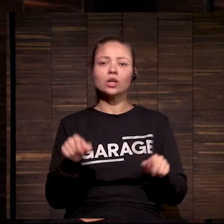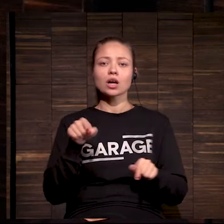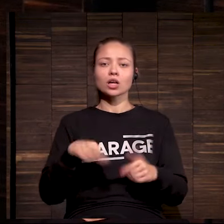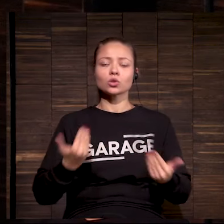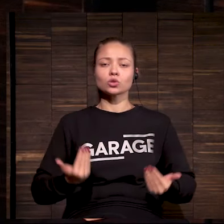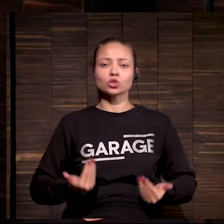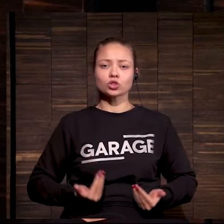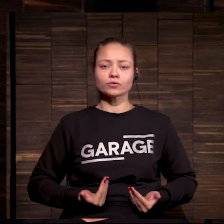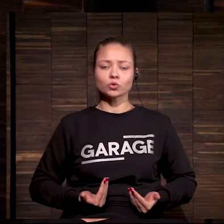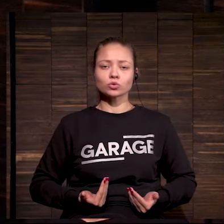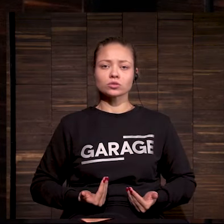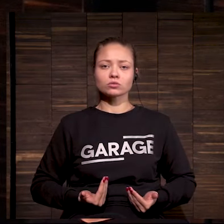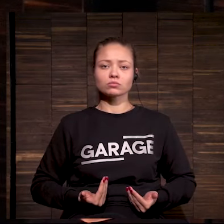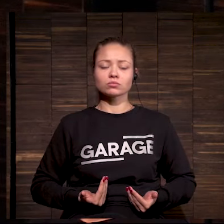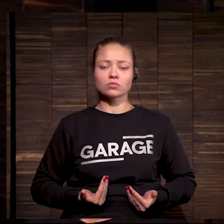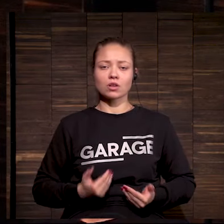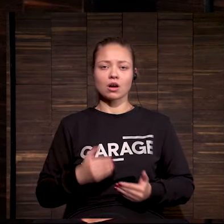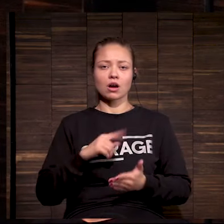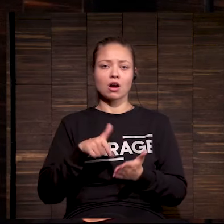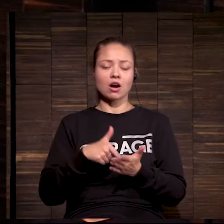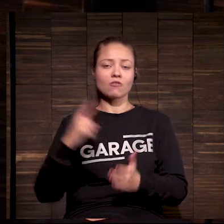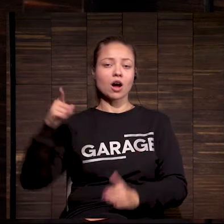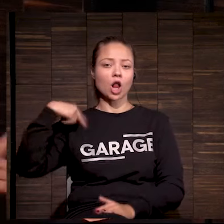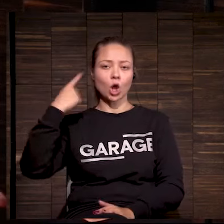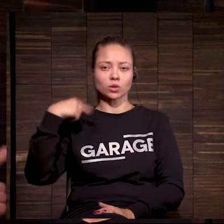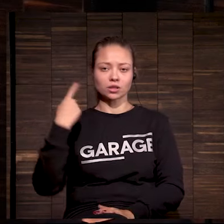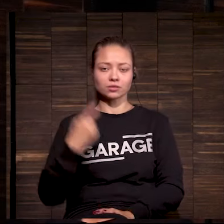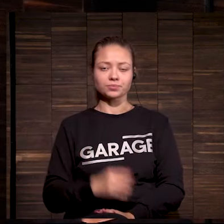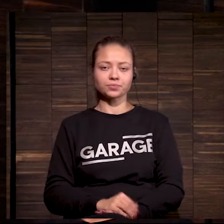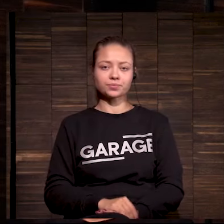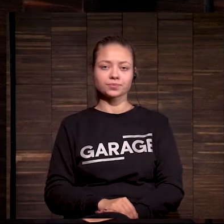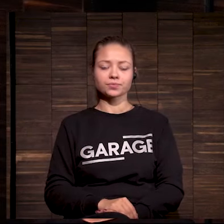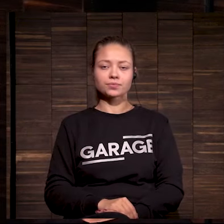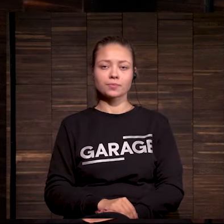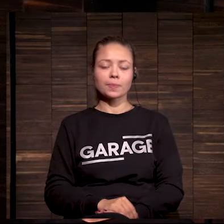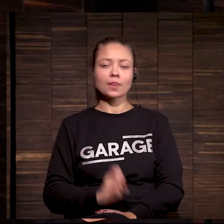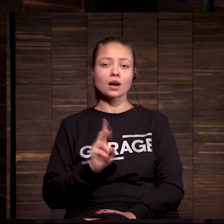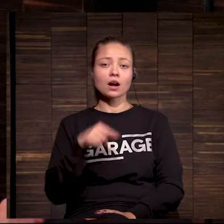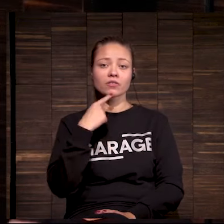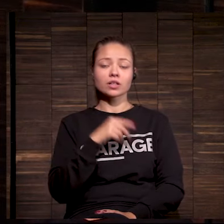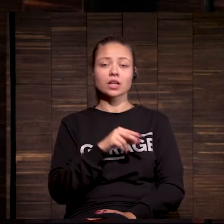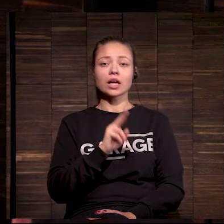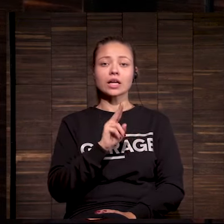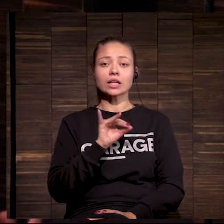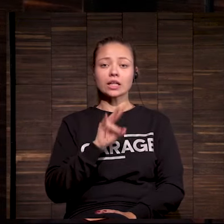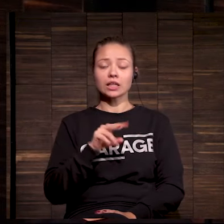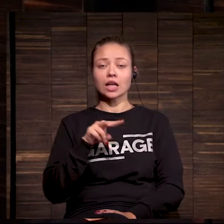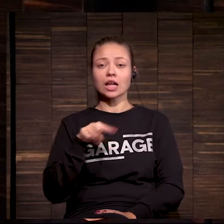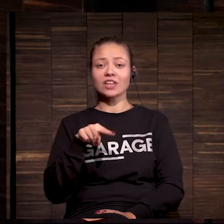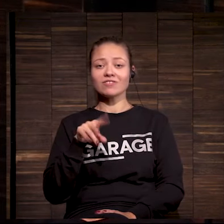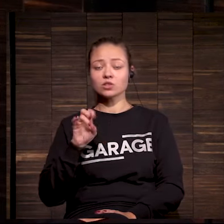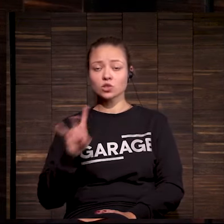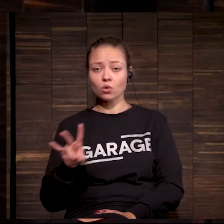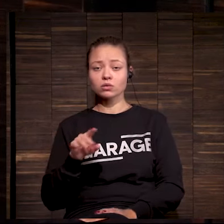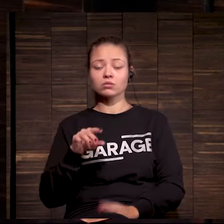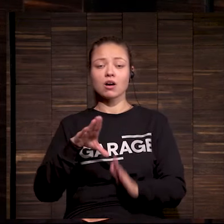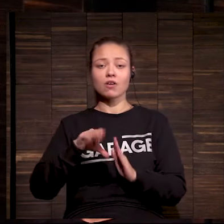живут ниже в которые живут в лондоне как говорил кен левин стан а в